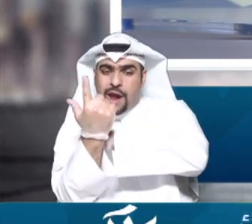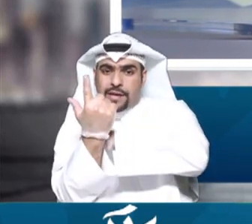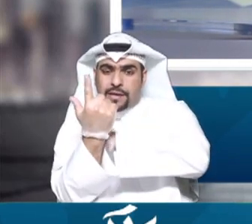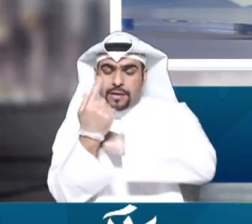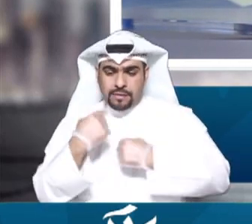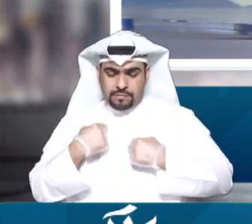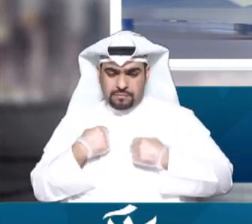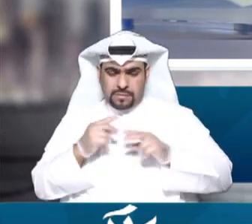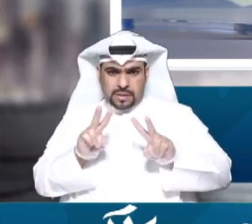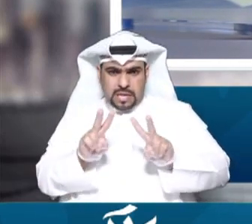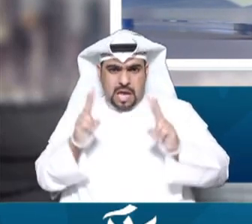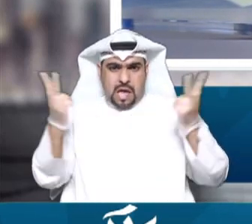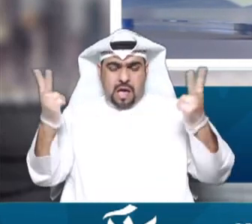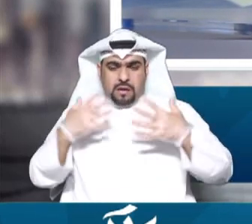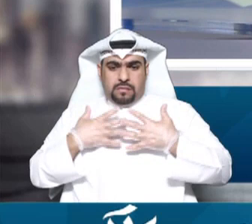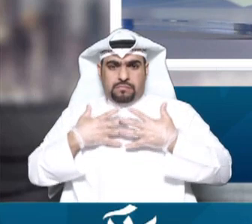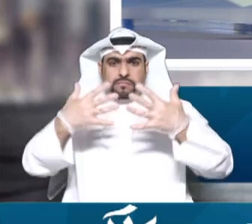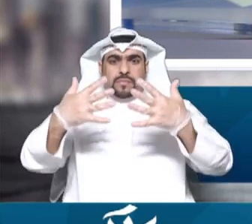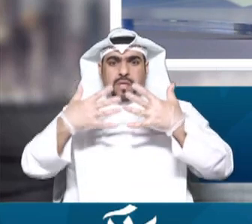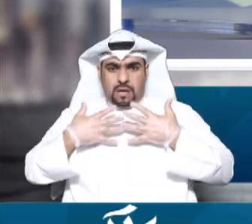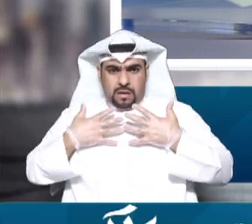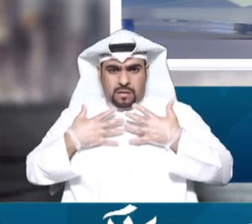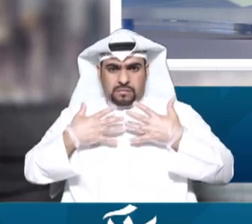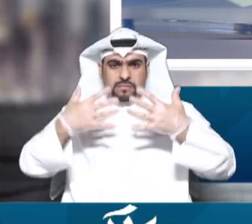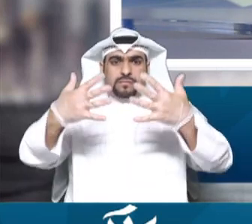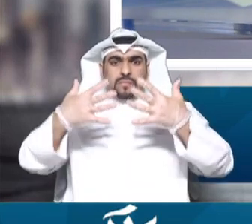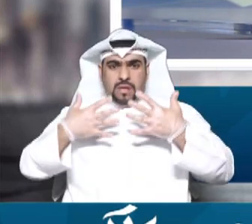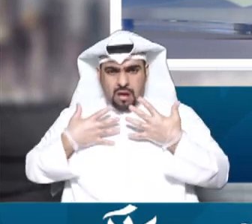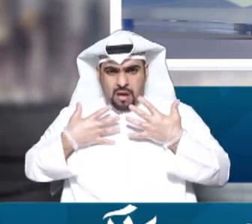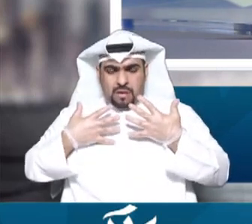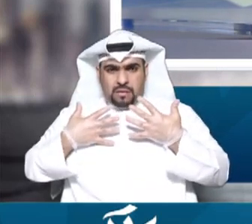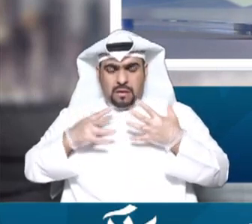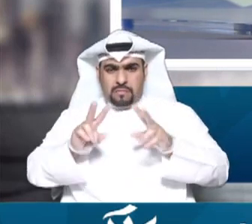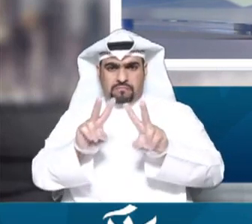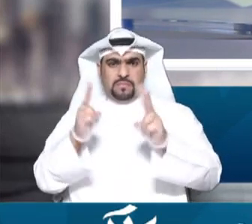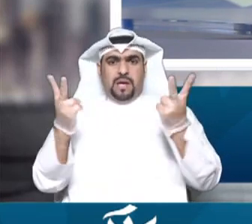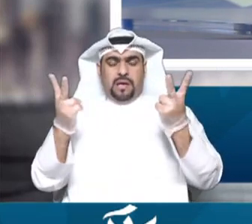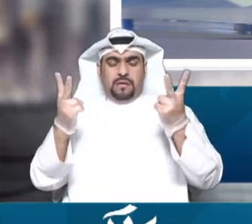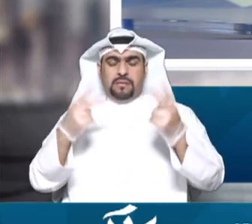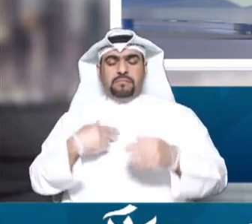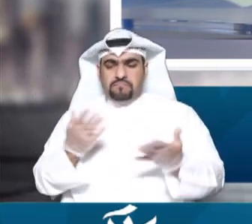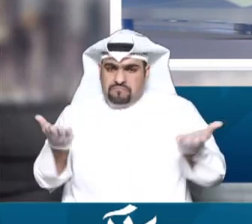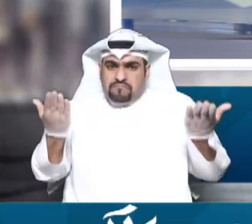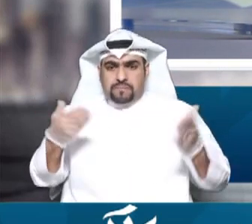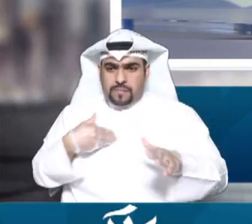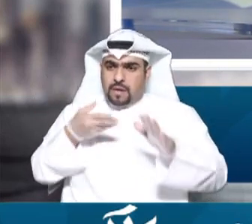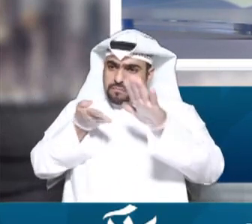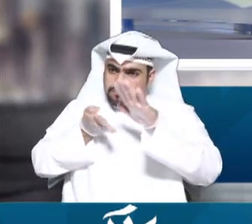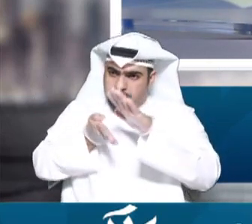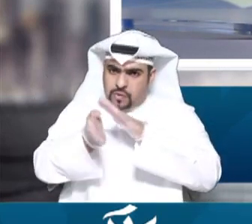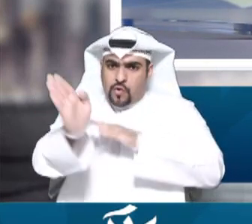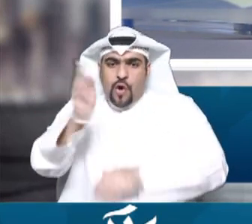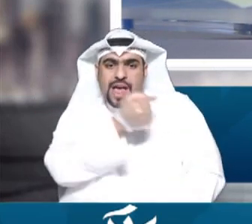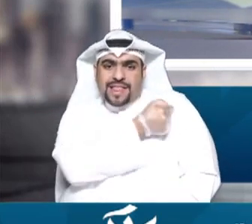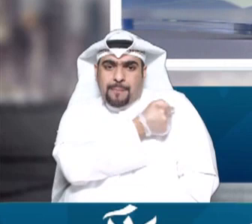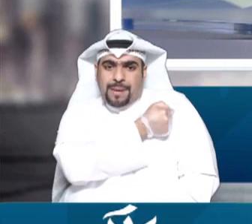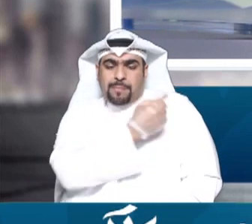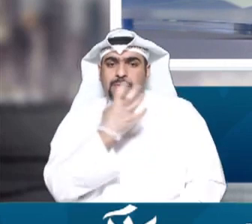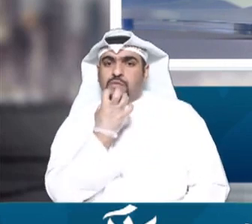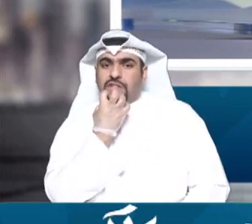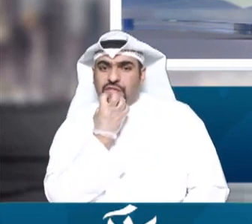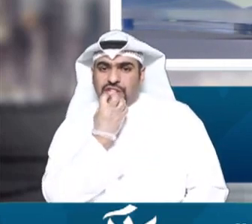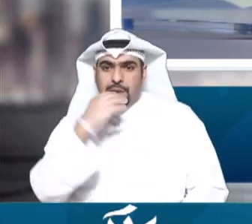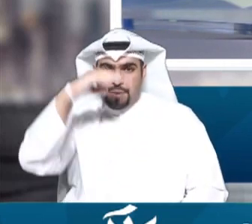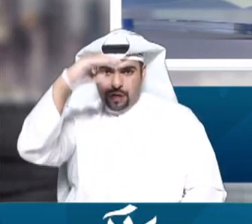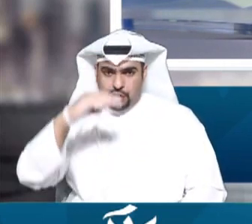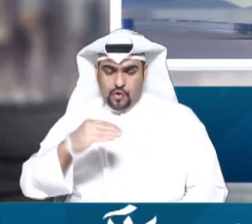تنفسي بشكل كبير. راجعت مستشفى جابر، قالوا أنت أصلا وضعك وضع